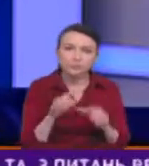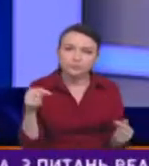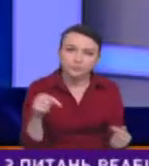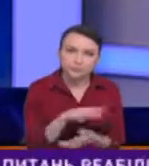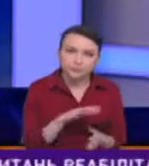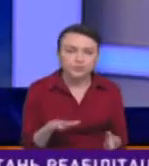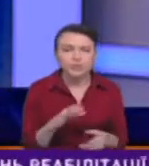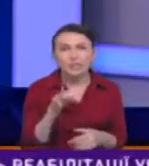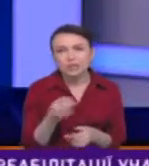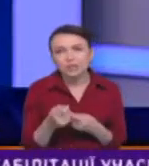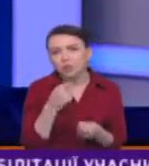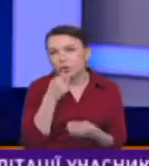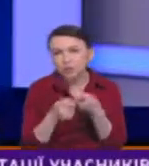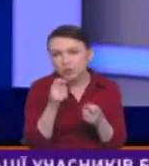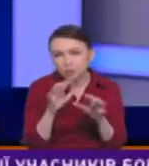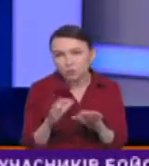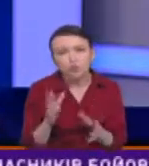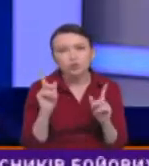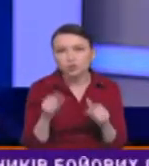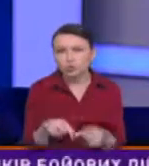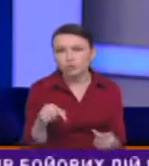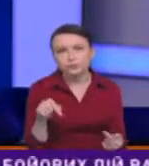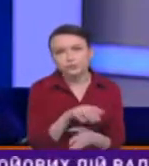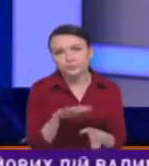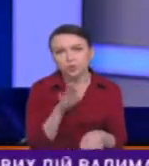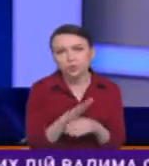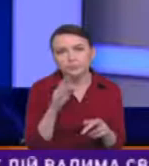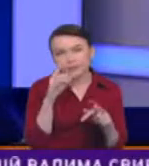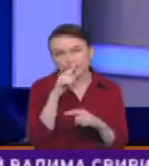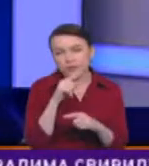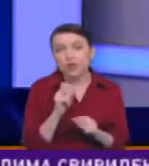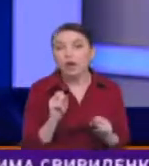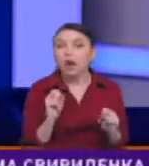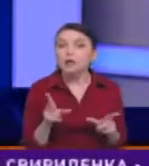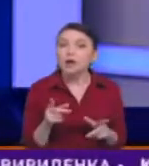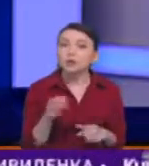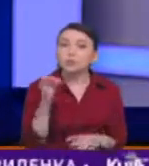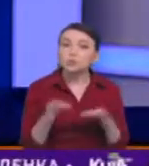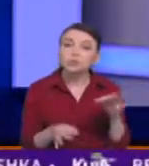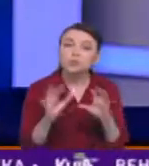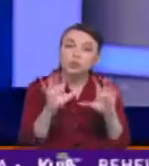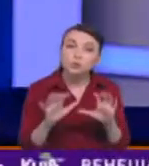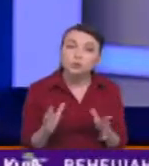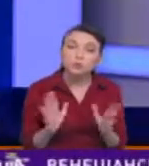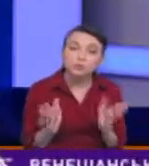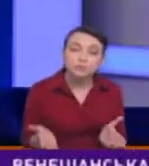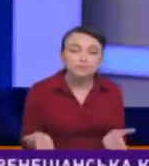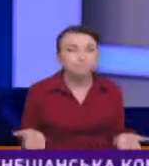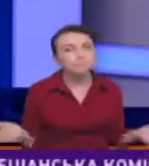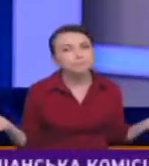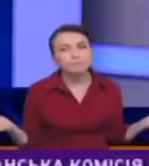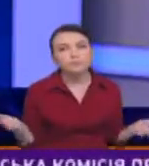на доктринальному підході також. А як проголосують судді Конституційного суду? Ну,